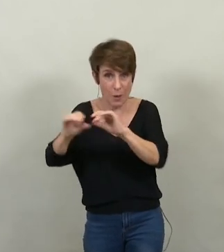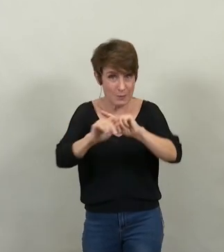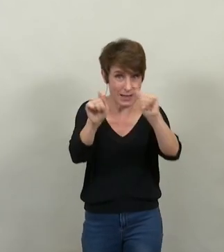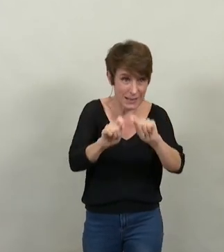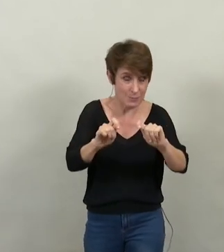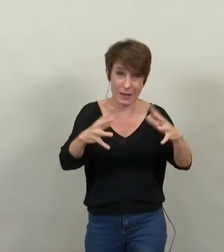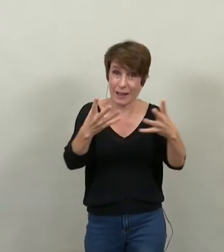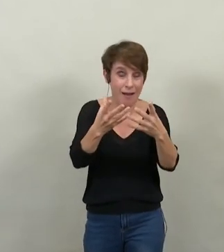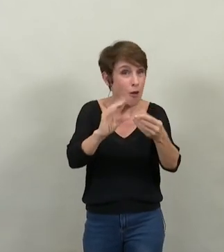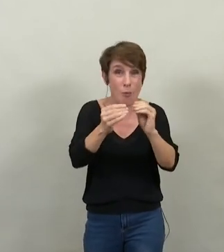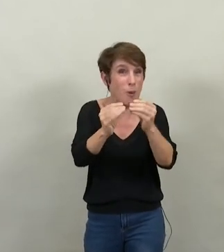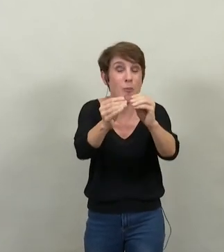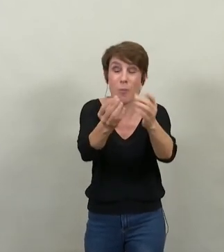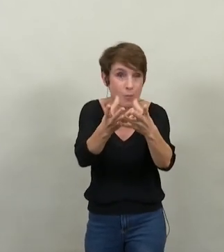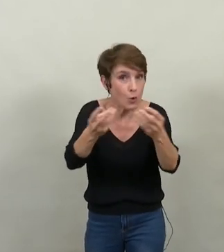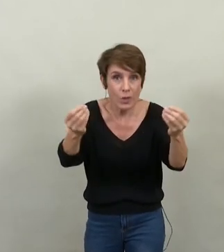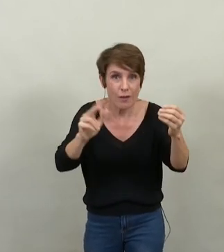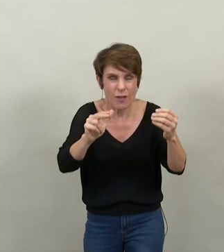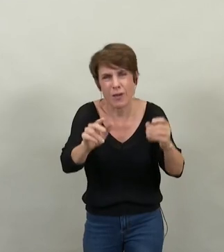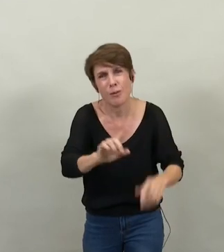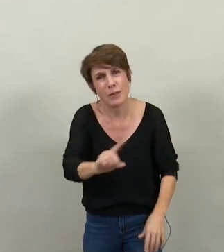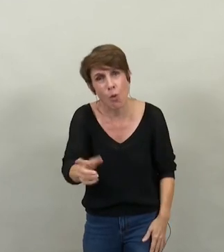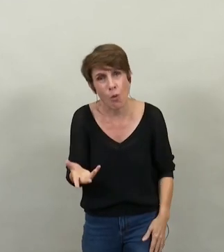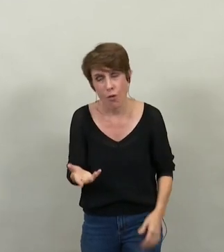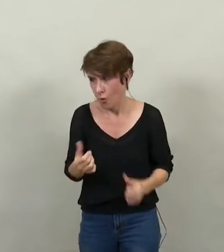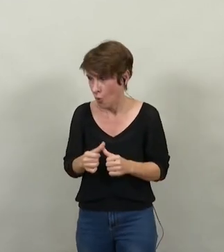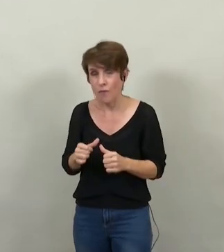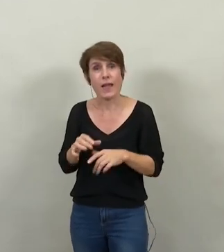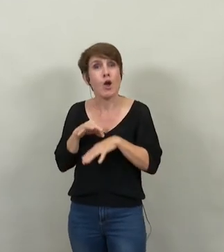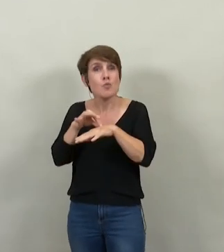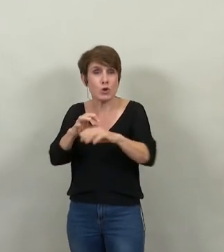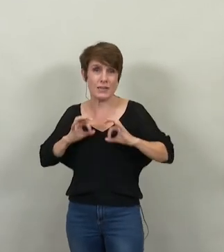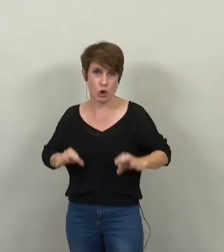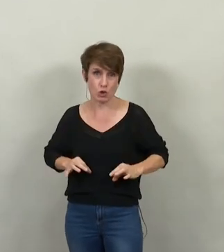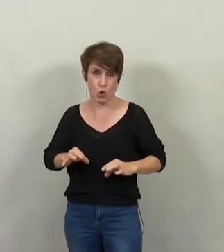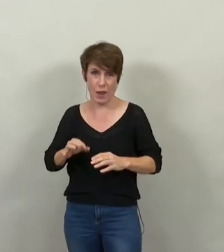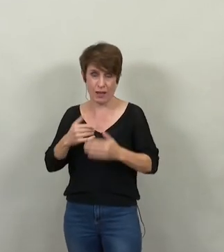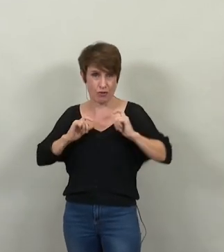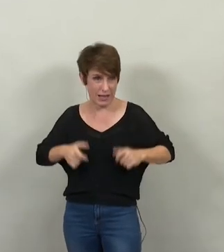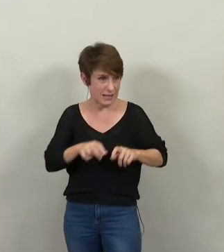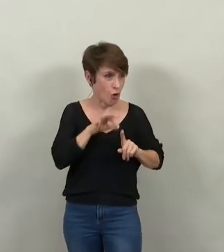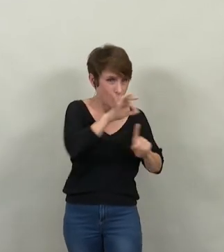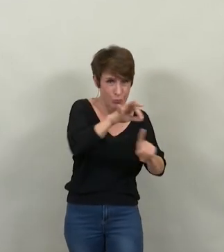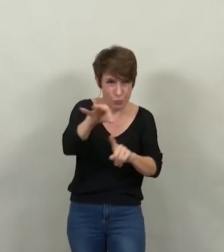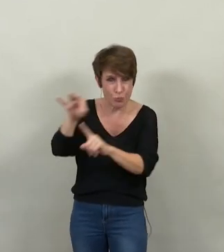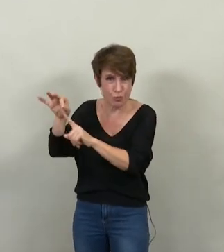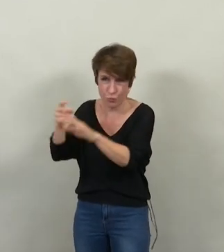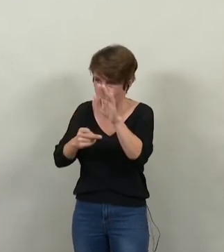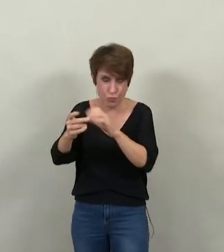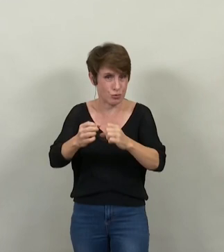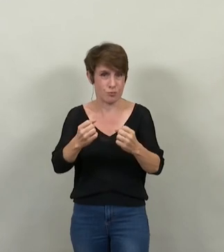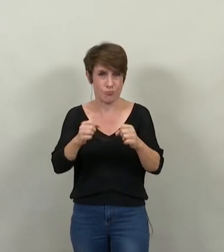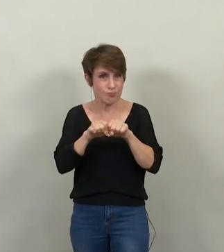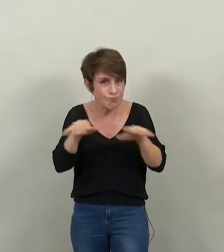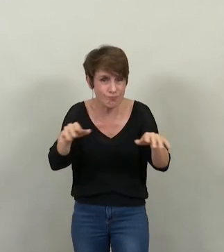spini renforce sont évidemment l'intervention des moniteurs scolaires dans les écoles et en particulier dans les écoles là où il y a le le moins d'utilisation de